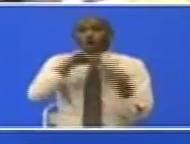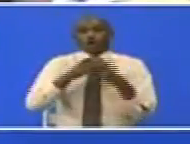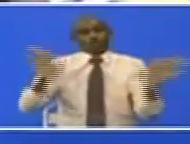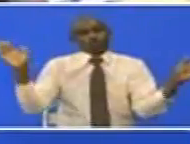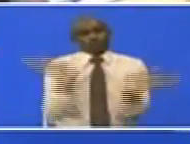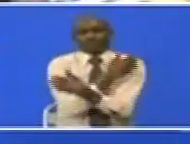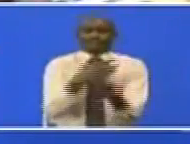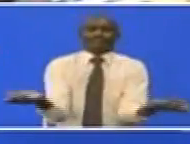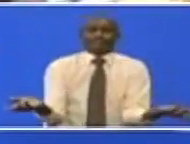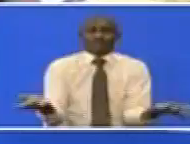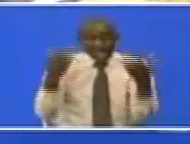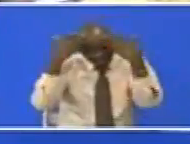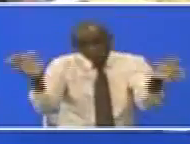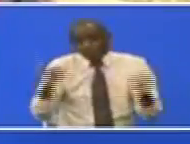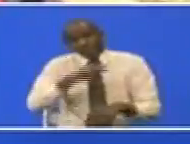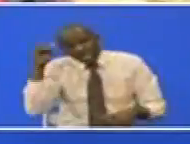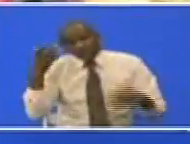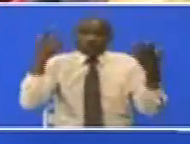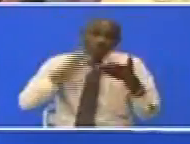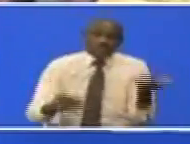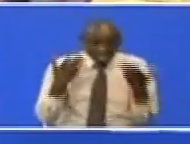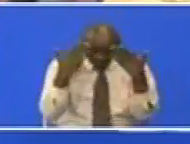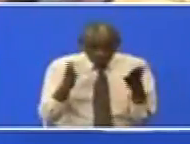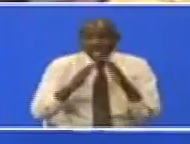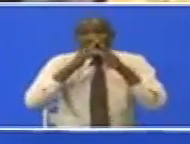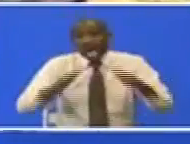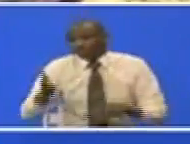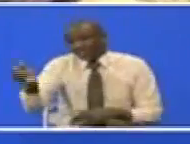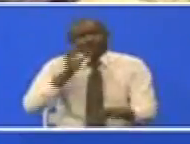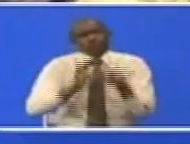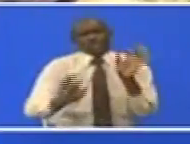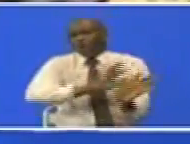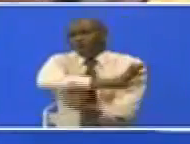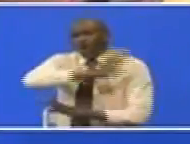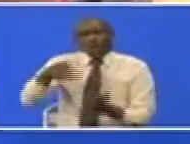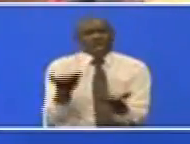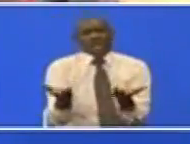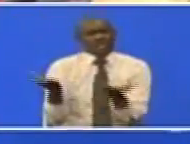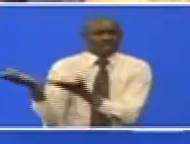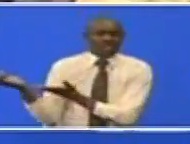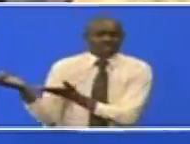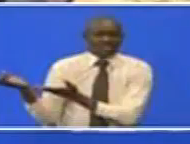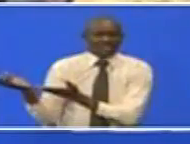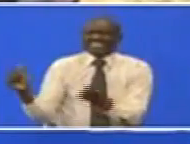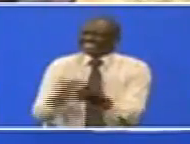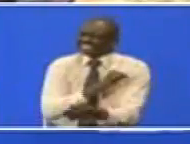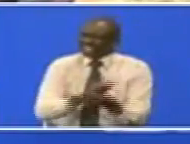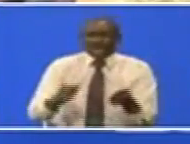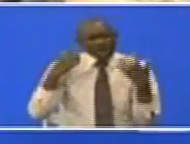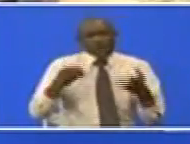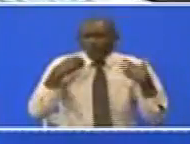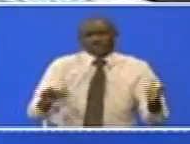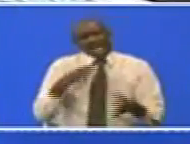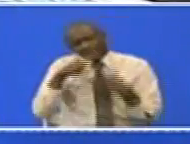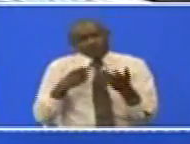walipotea sijui wibiwa zikaenda nyumba zikachomeka zote ndio hizi zimechomeka hasara yenye nimepata ni Zaidi ya